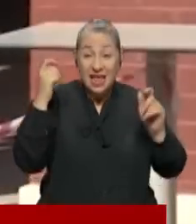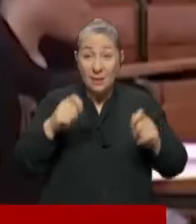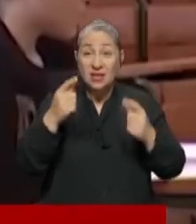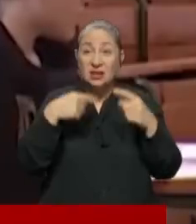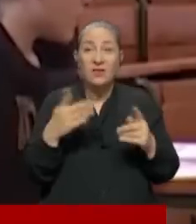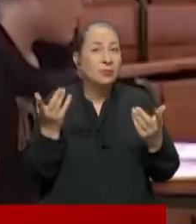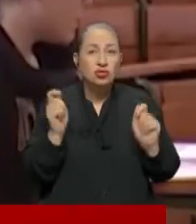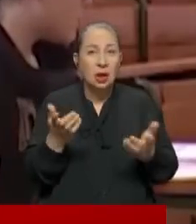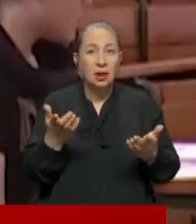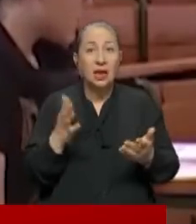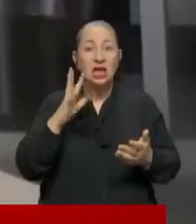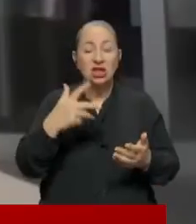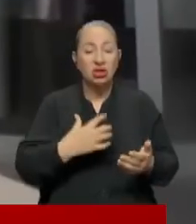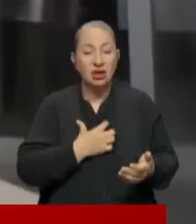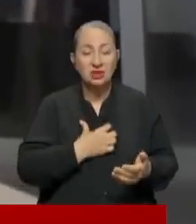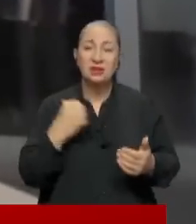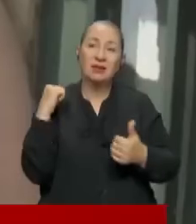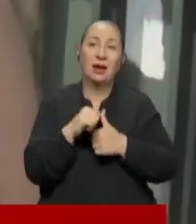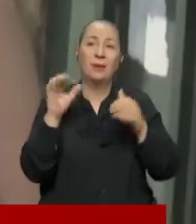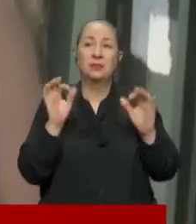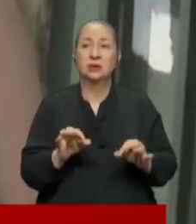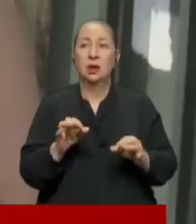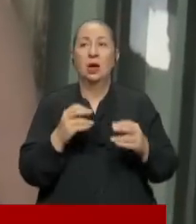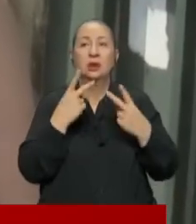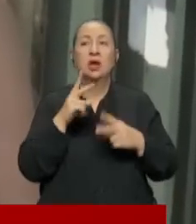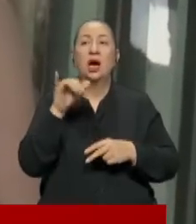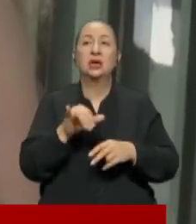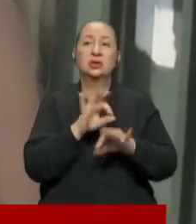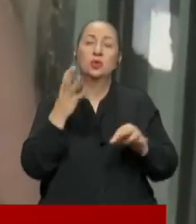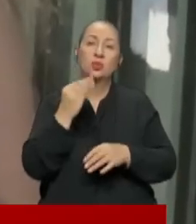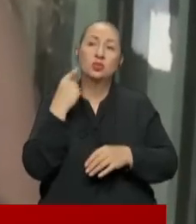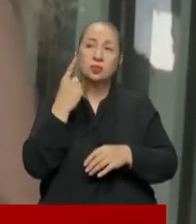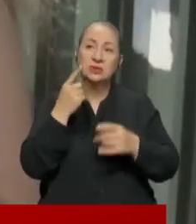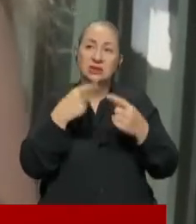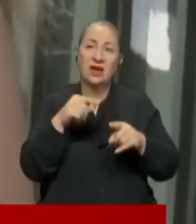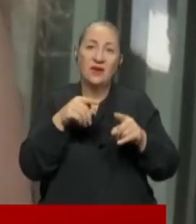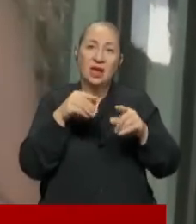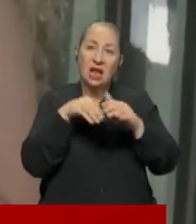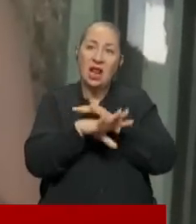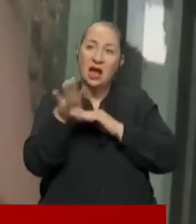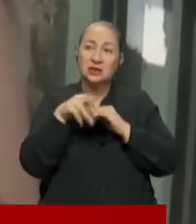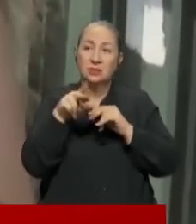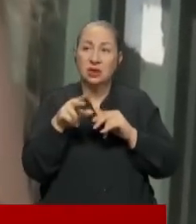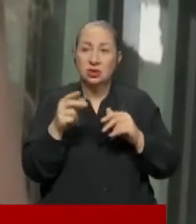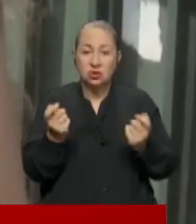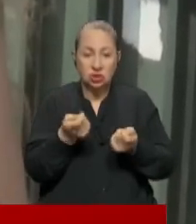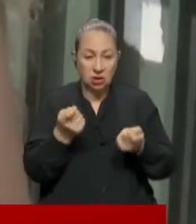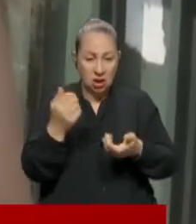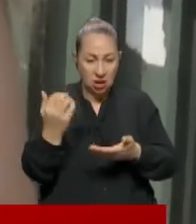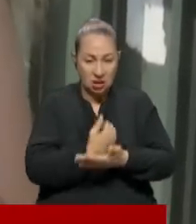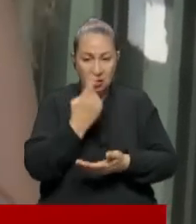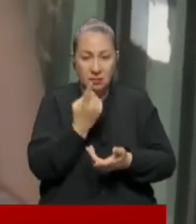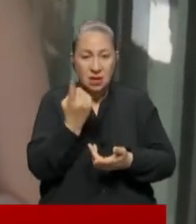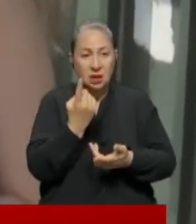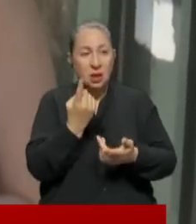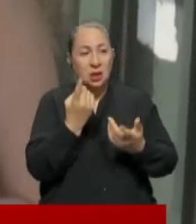ne yapacaklar? Gelecek kaygısı tekrar başladı. Ya açıkçası haksızlığa uğradığımı düşündüm sınava giren herkes gibi. Çalışanın kazandığı bir sınav